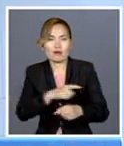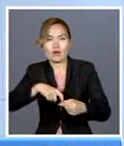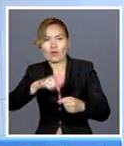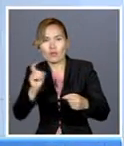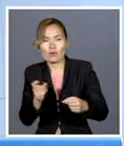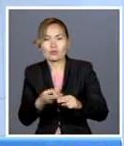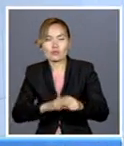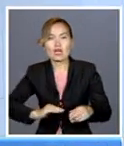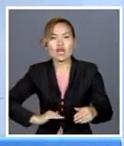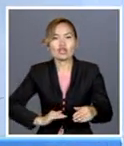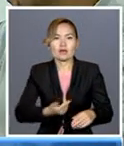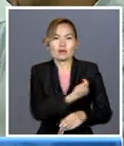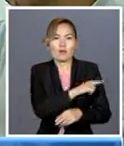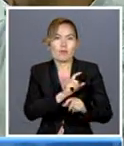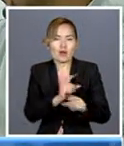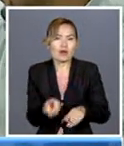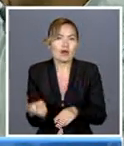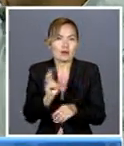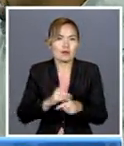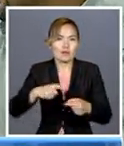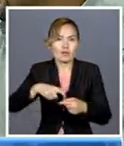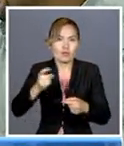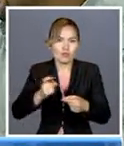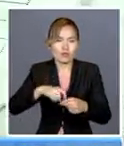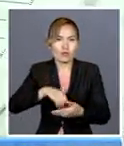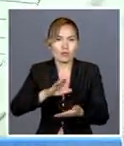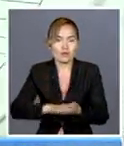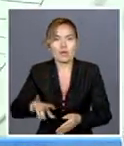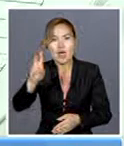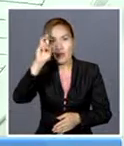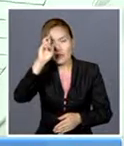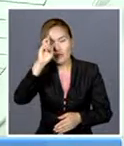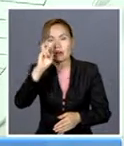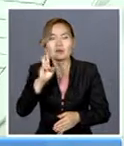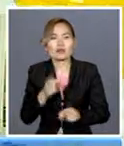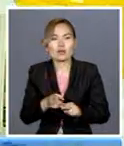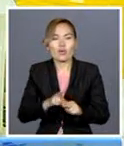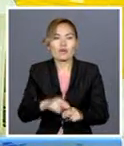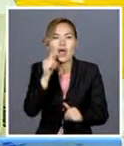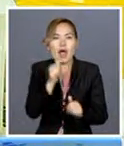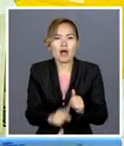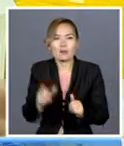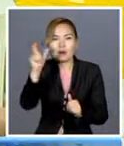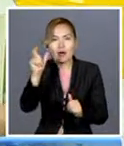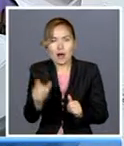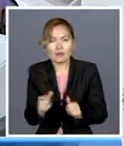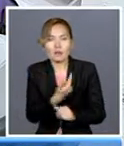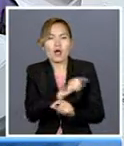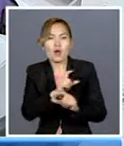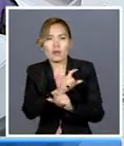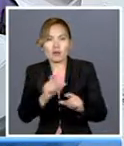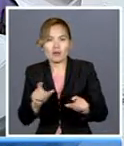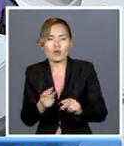тіркелесіз. Бұл жерде жеке мекеме ұтпаса ұтылмайды. Себебі мемлекеттің әрбір тұрғынның еміне деп бөлген қаржысы сізбен бірге